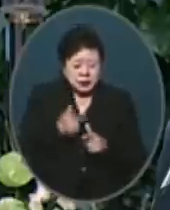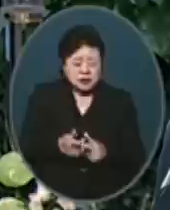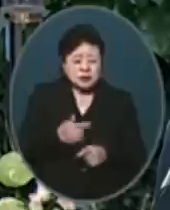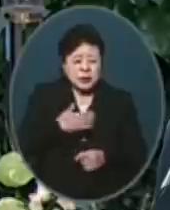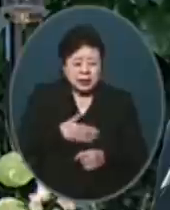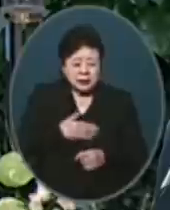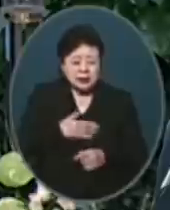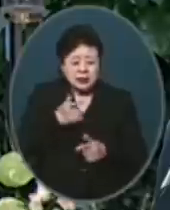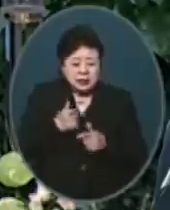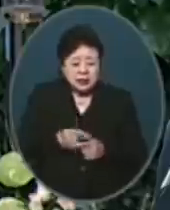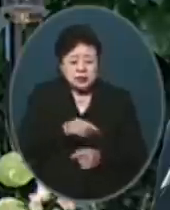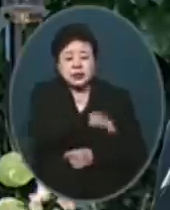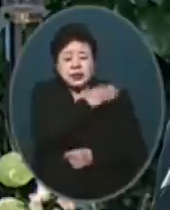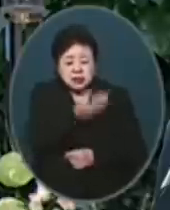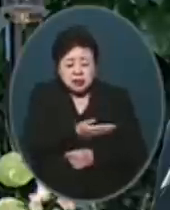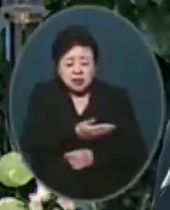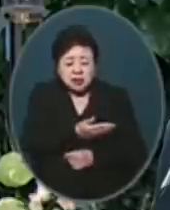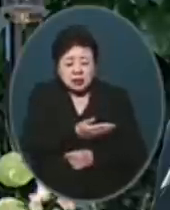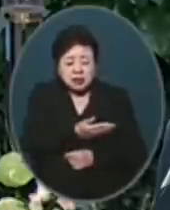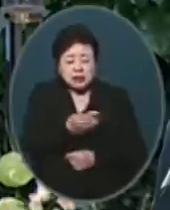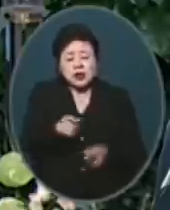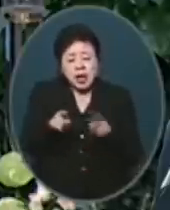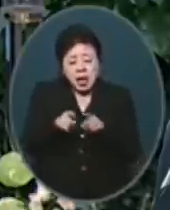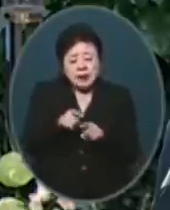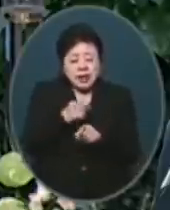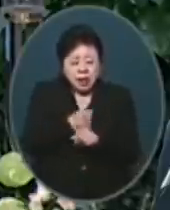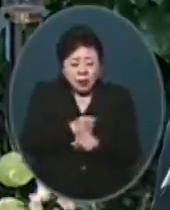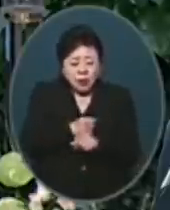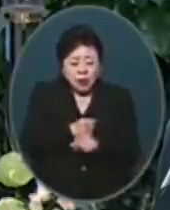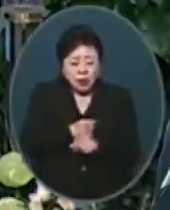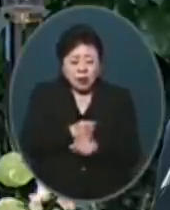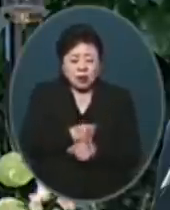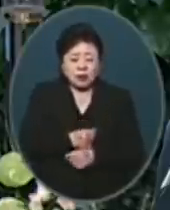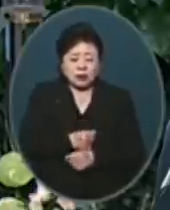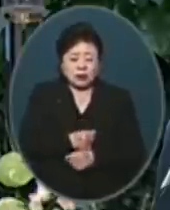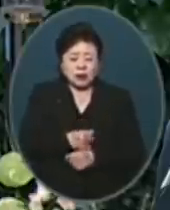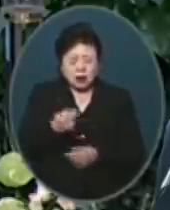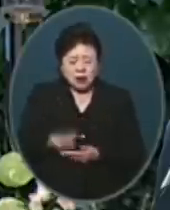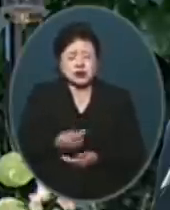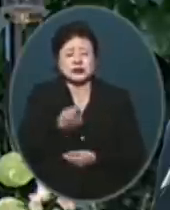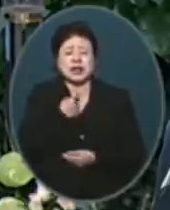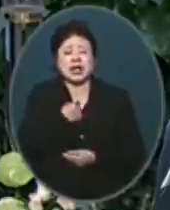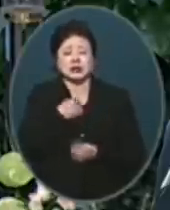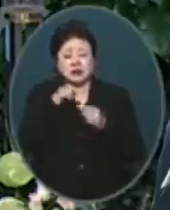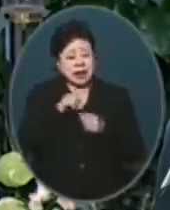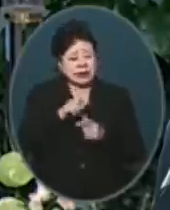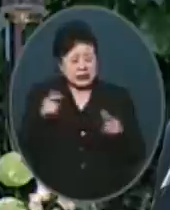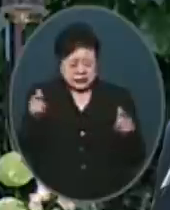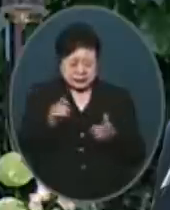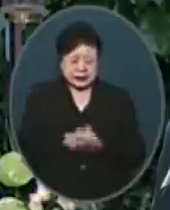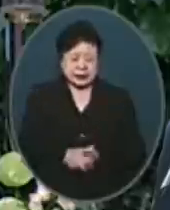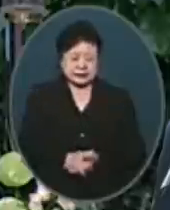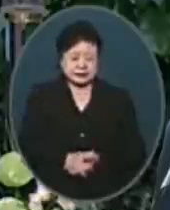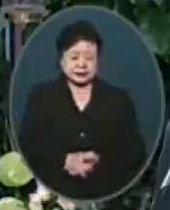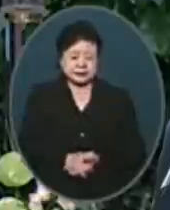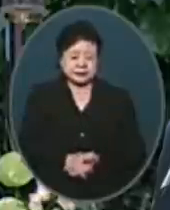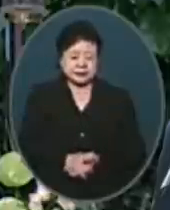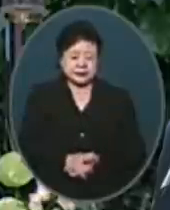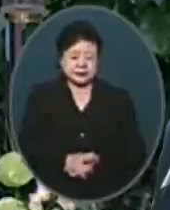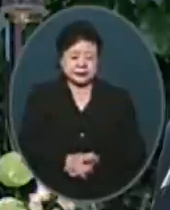예수님을 안고 있으면 예수님의 능력이 우리와 함께하므로 거꾸로 때림을 당해도 망하지가 않습니다.